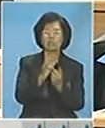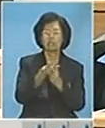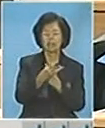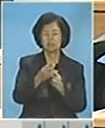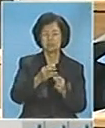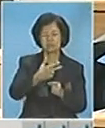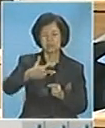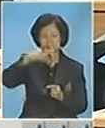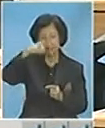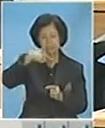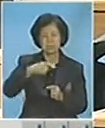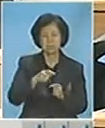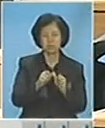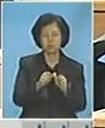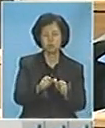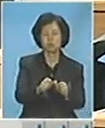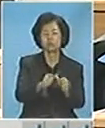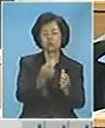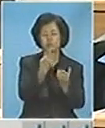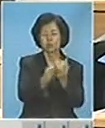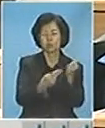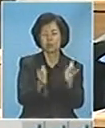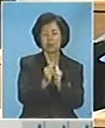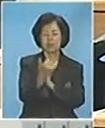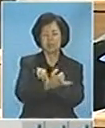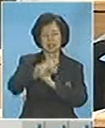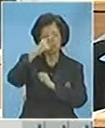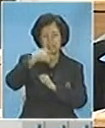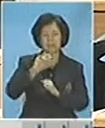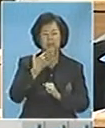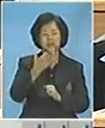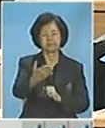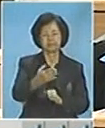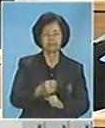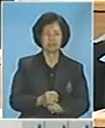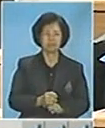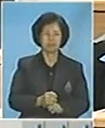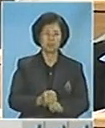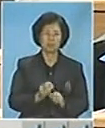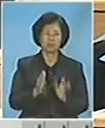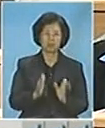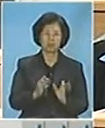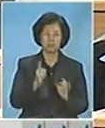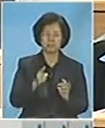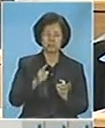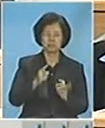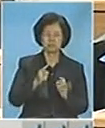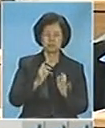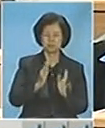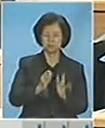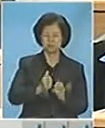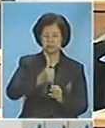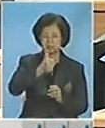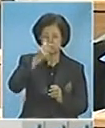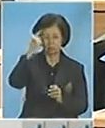ของเราให้อยู่คู่บ้านคู่เมืองตลอดไปนะคะผู้ที่เป็นราชบัณฑิตเป็นบุคค